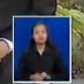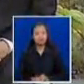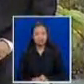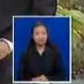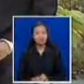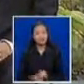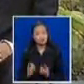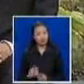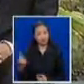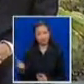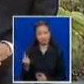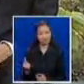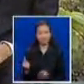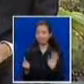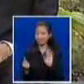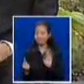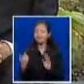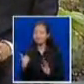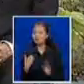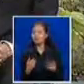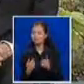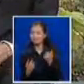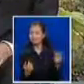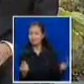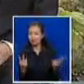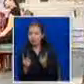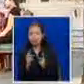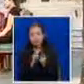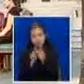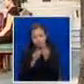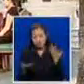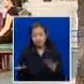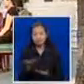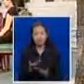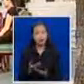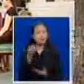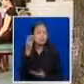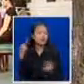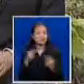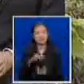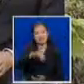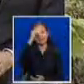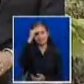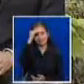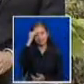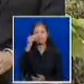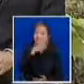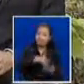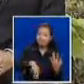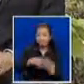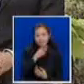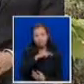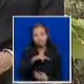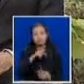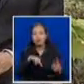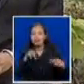ไม่ไม่ใช่แค่นี้นะครับเรายังมีผู้ร่วมสนทนากันนะครับซึ่งก็อยู่ในแวดวงการศึกษาอีกหลายท่านนะครับซึ่งก่อนอื่นนะฮะวันนี้